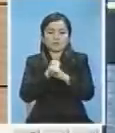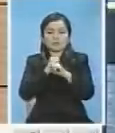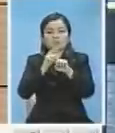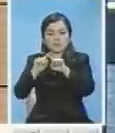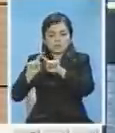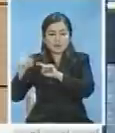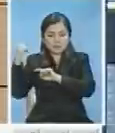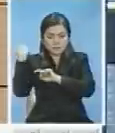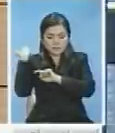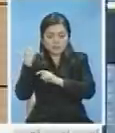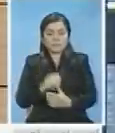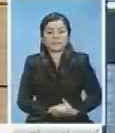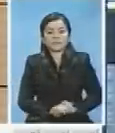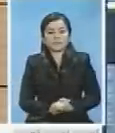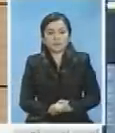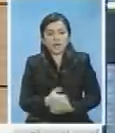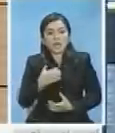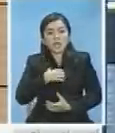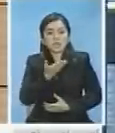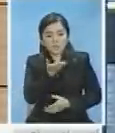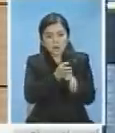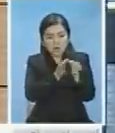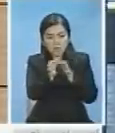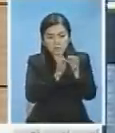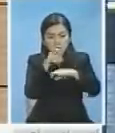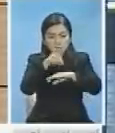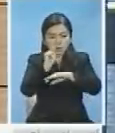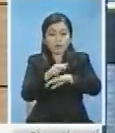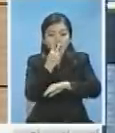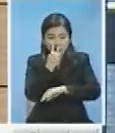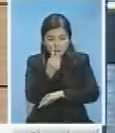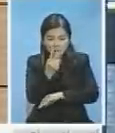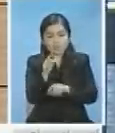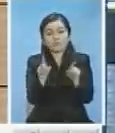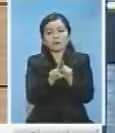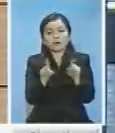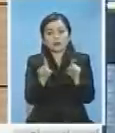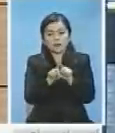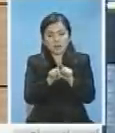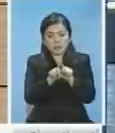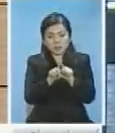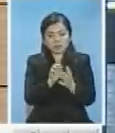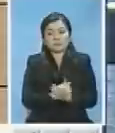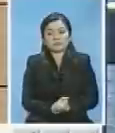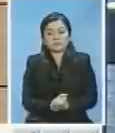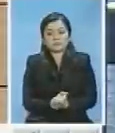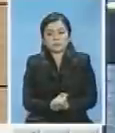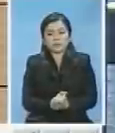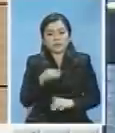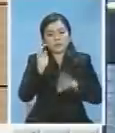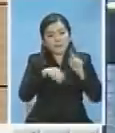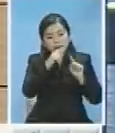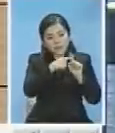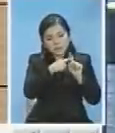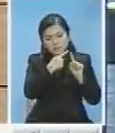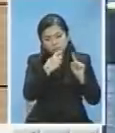การท่านประธานครับผมอยากจะชี้ให้ท่านประธานเห็นว่าในช่วงครึ่งปีหลังที่ผ่านมานั้นผ